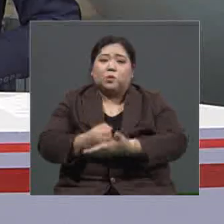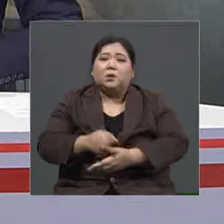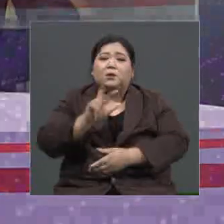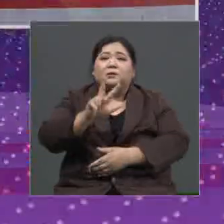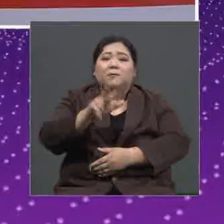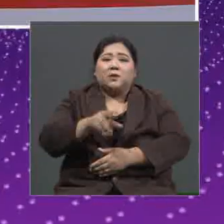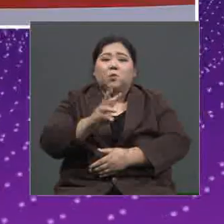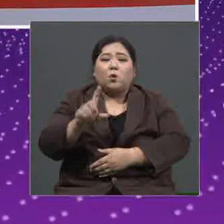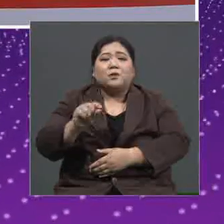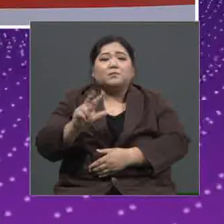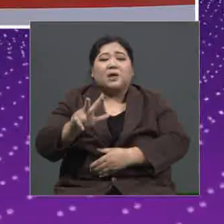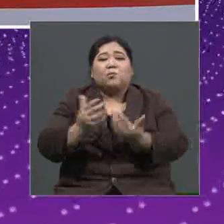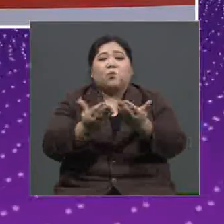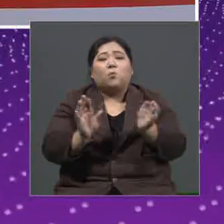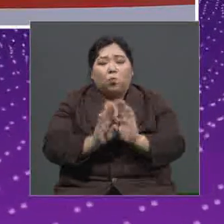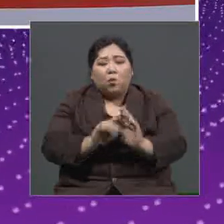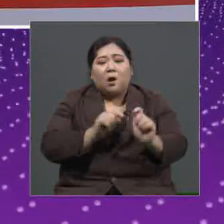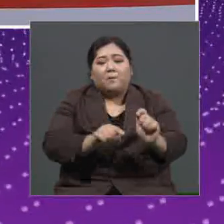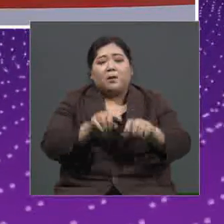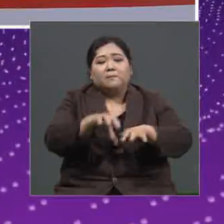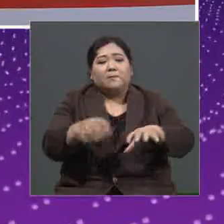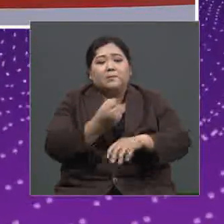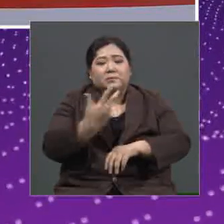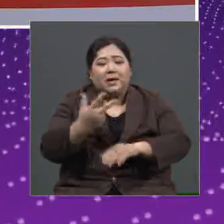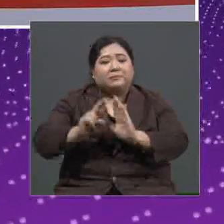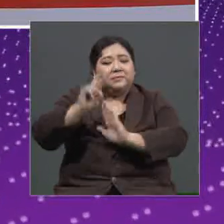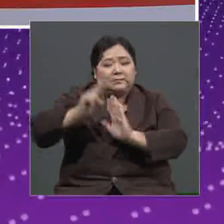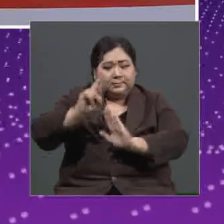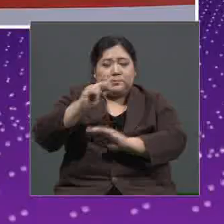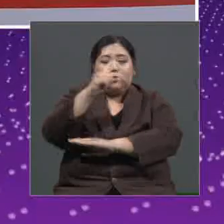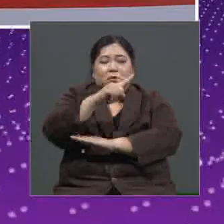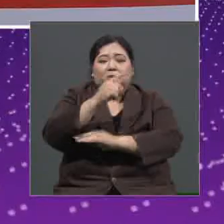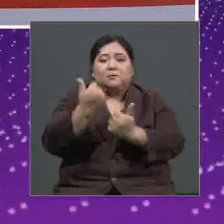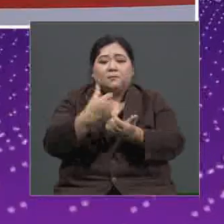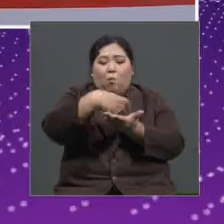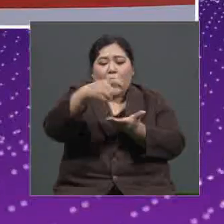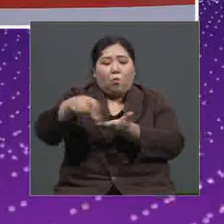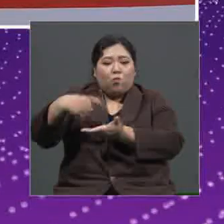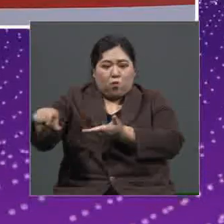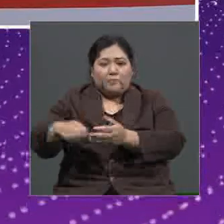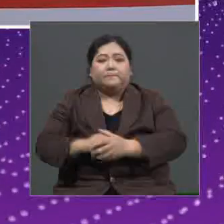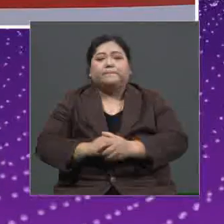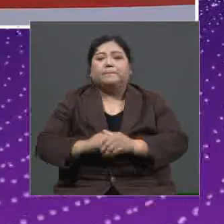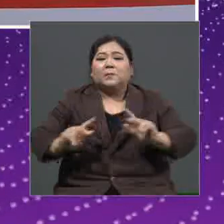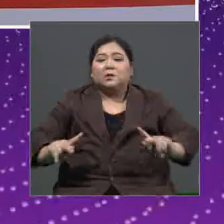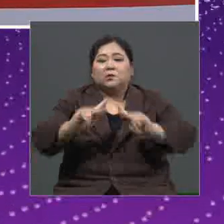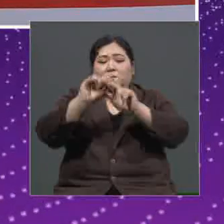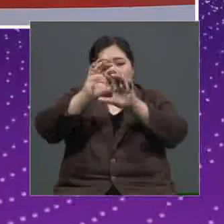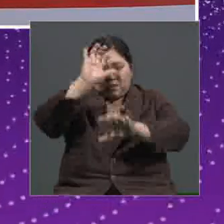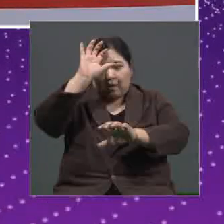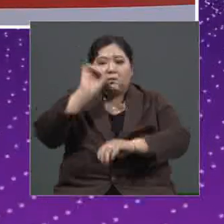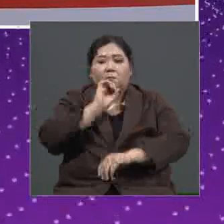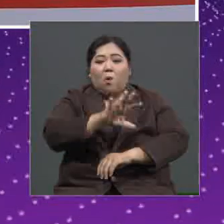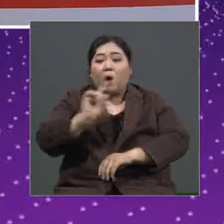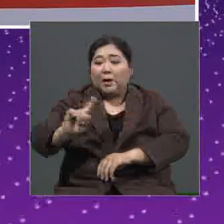ครัวเรือนใน 3 อำเภอของจงหวดเชียงรายในชวงบ่ายของวนนี้นะกับซึงกระโงมหาดไยก็ย้ำควนวยความสะดวกรั